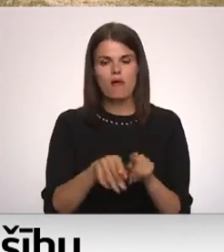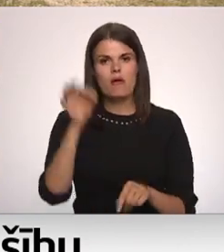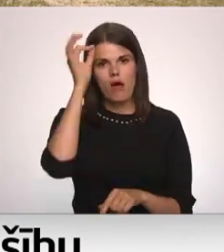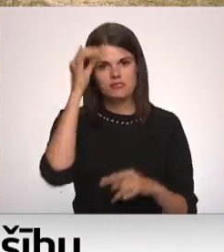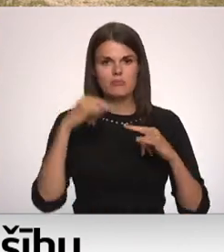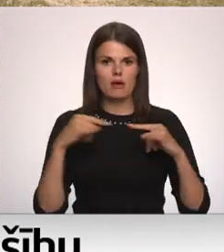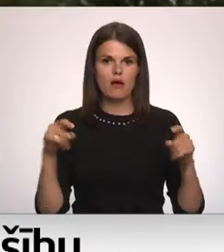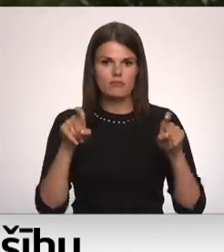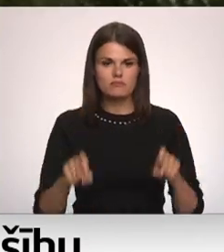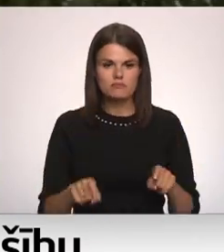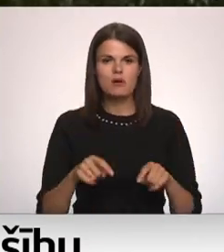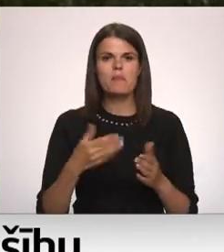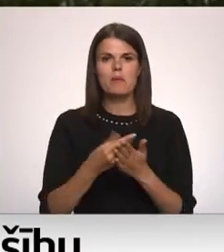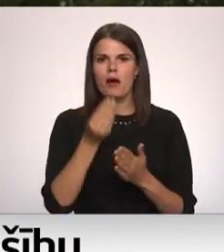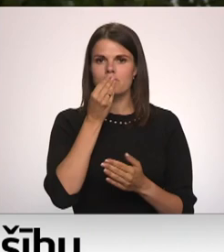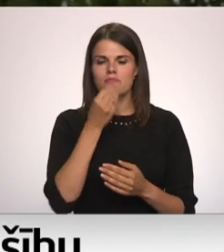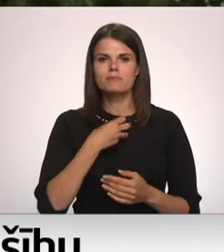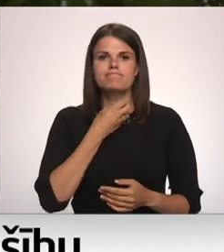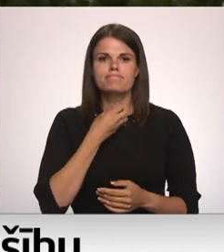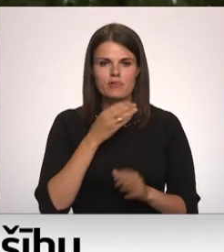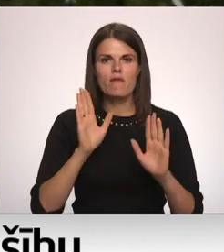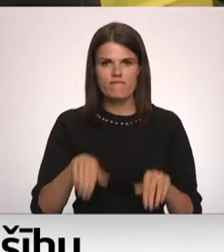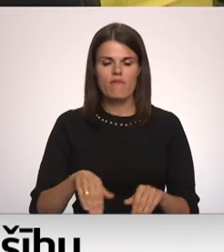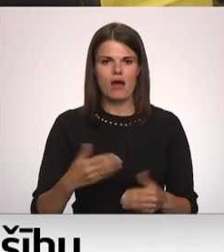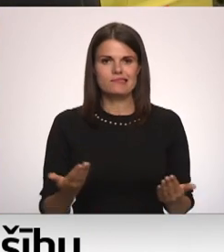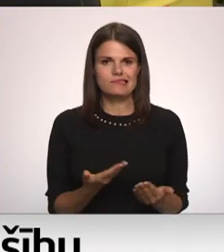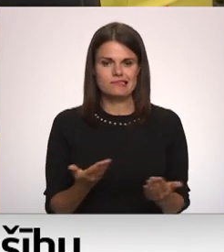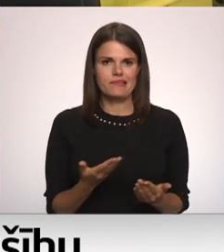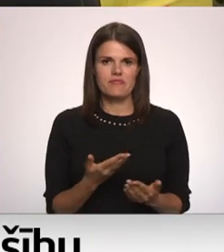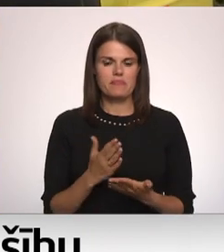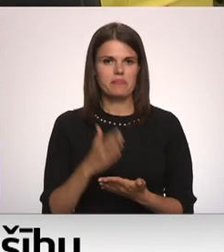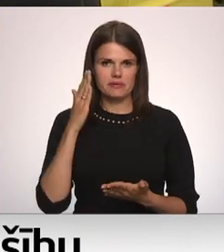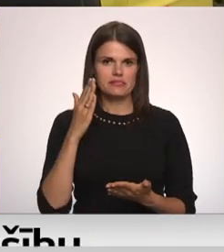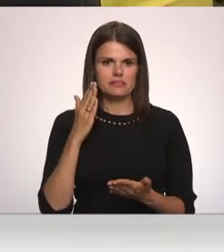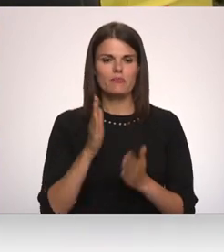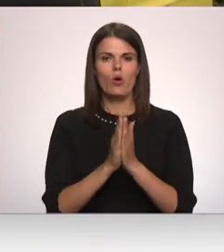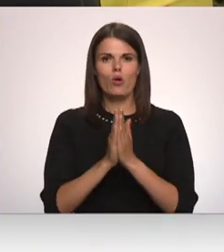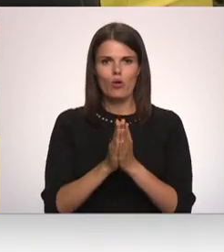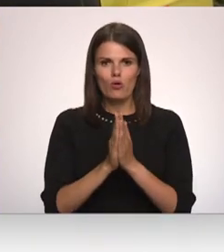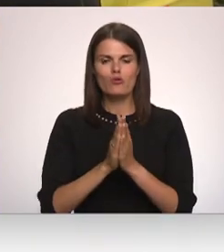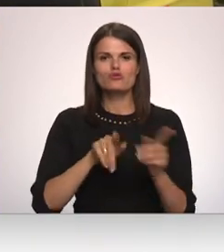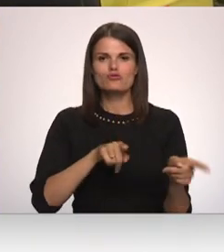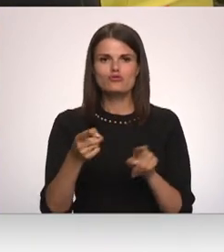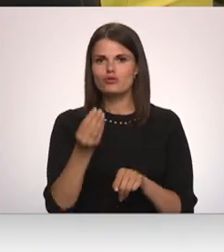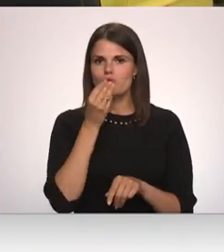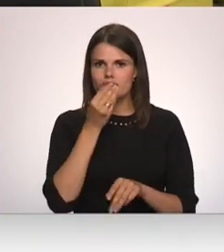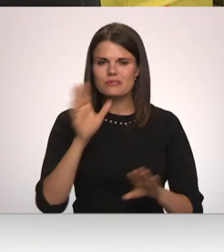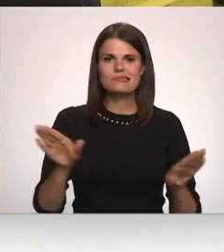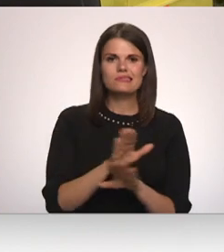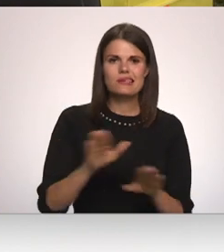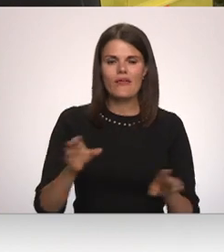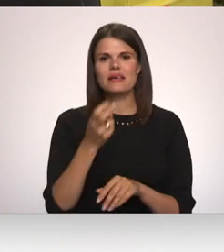galda. Aizrīšanās ar maltīti var apdraudēt dzīvību. Lūdzu, nemiksējam šāšliku ēšanu ar